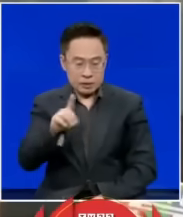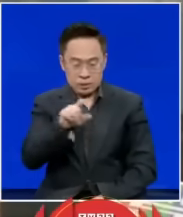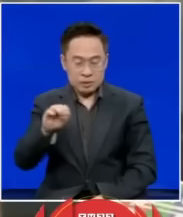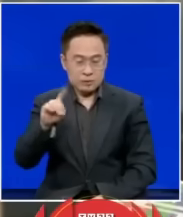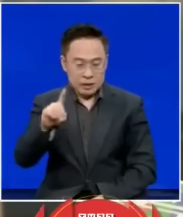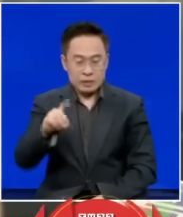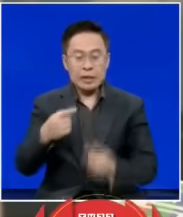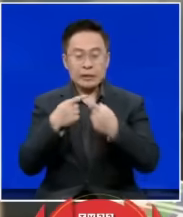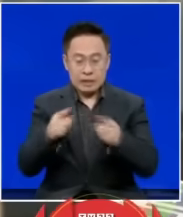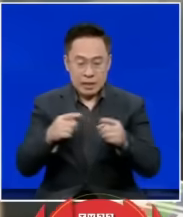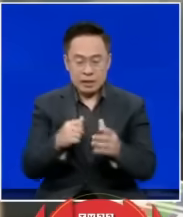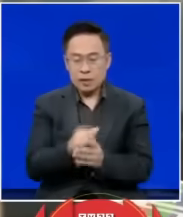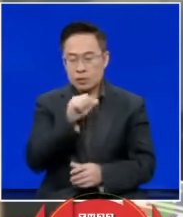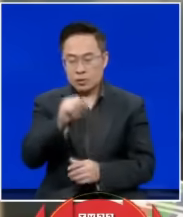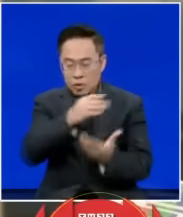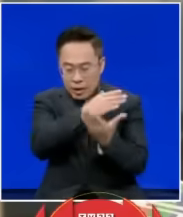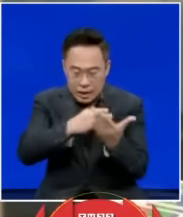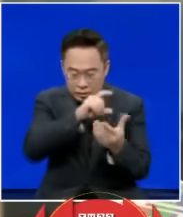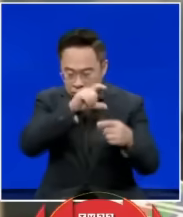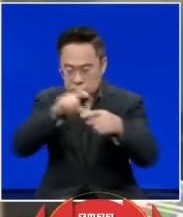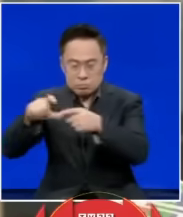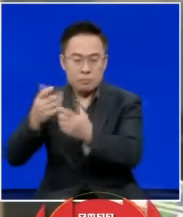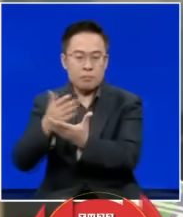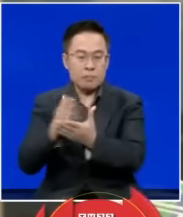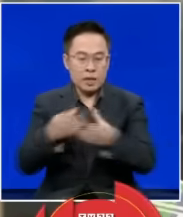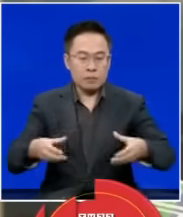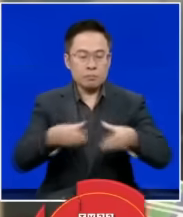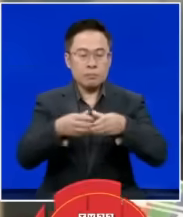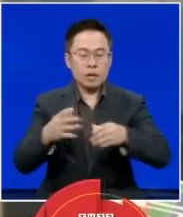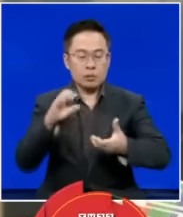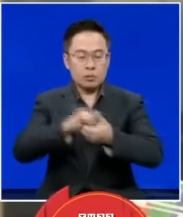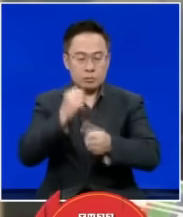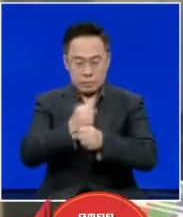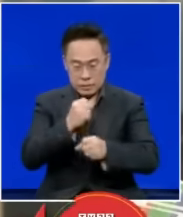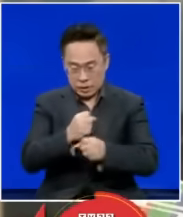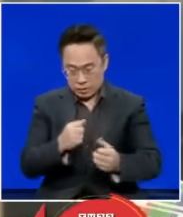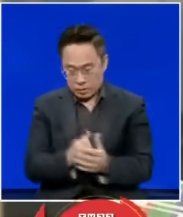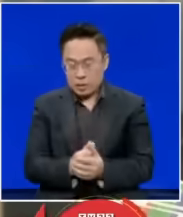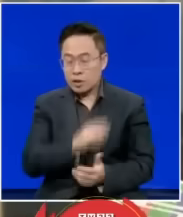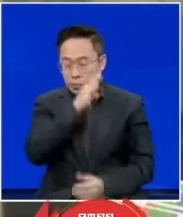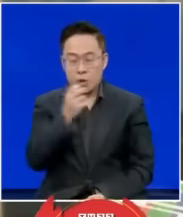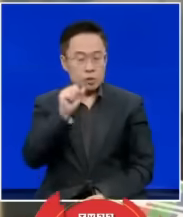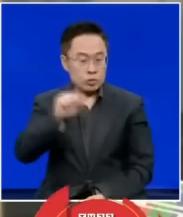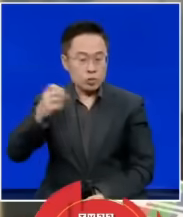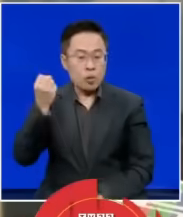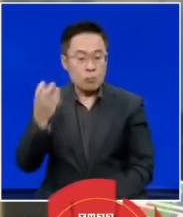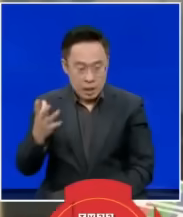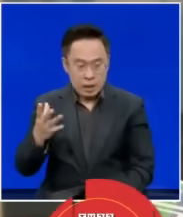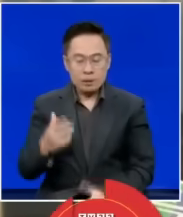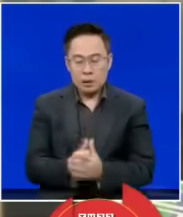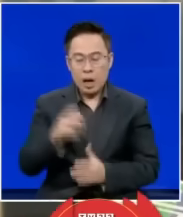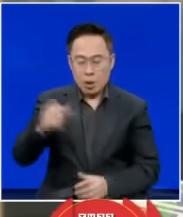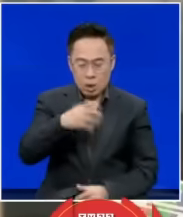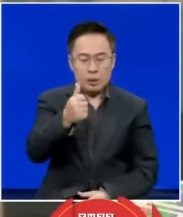ได้ทั้งหมดแหละก็อยากจะได้หลายกระทรวงอยู่แหละแต่มันก็ต้องดูเพื่อนเขาด้วยอะค่ะก็ต้องดูพรรคร่วมด้วยว่าเขาจะยอมเราหรือเปล่าน